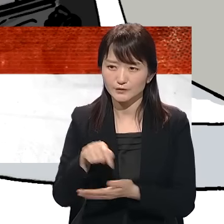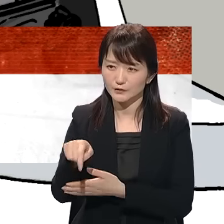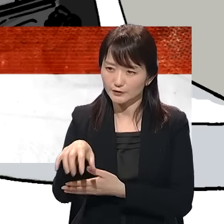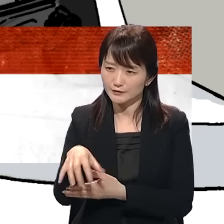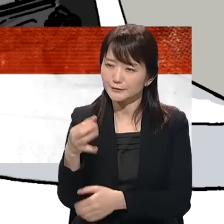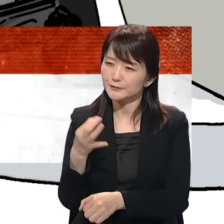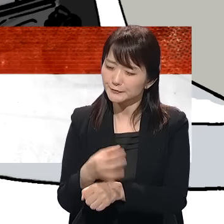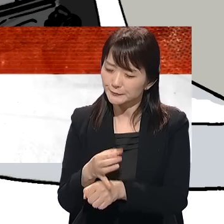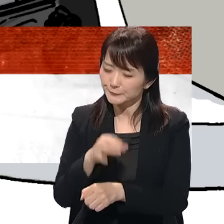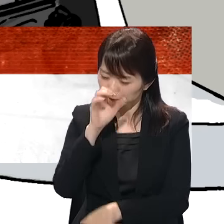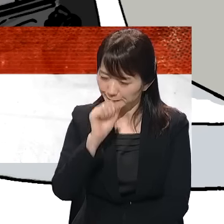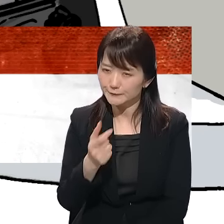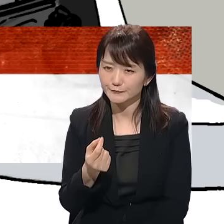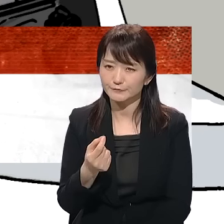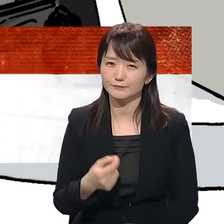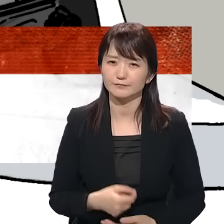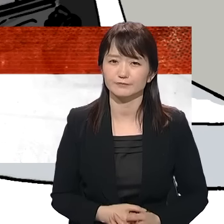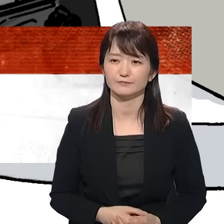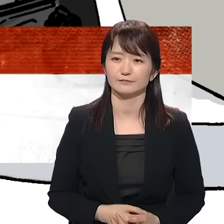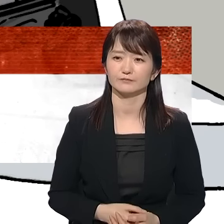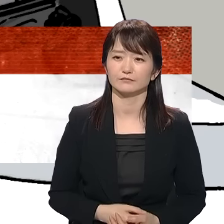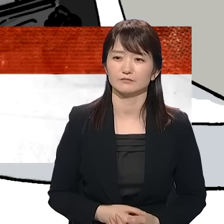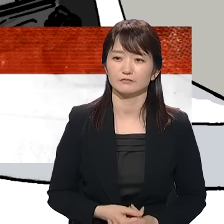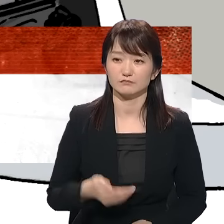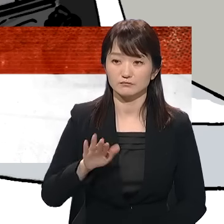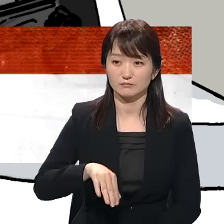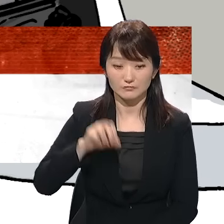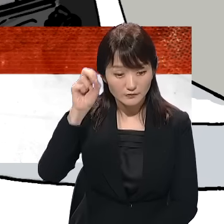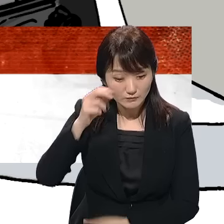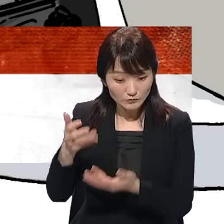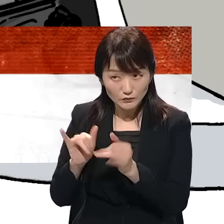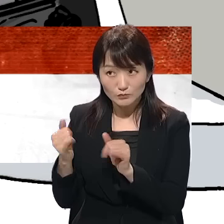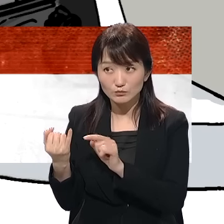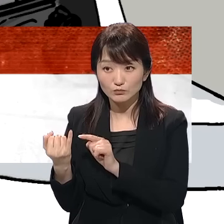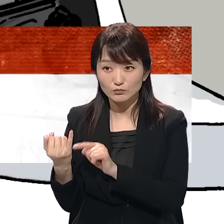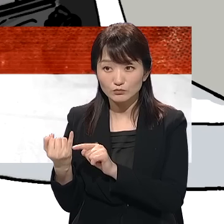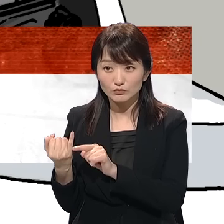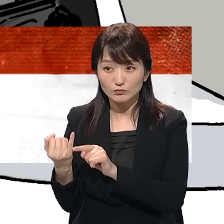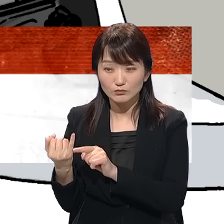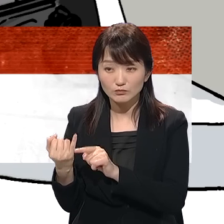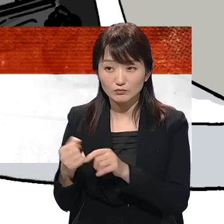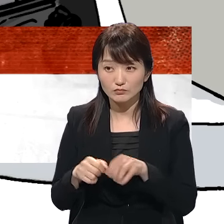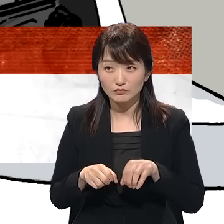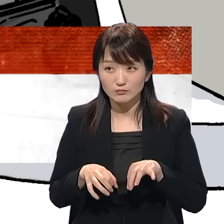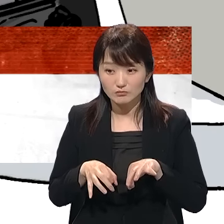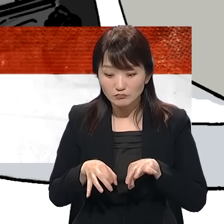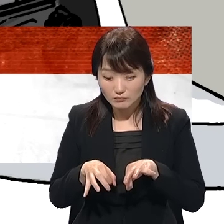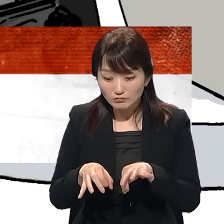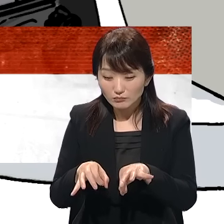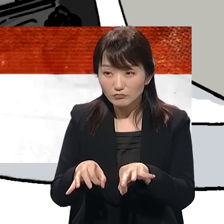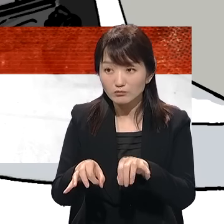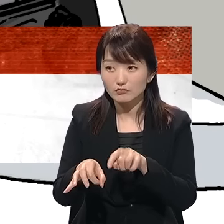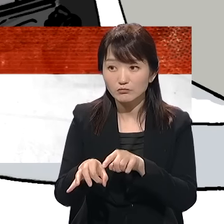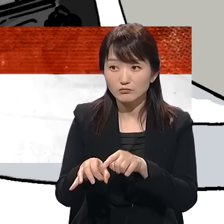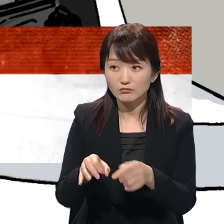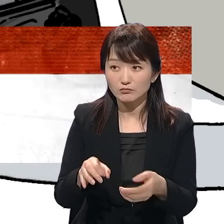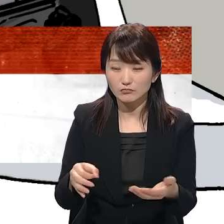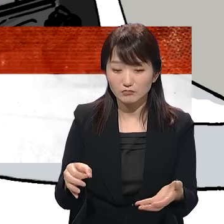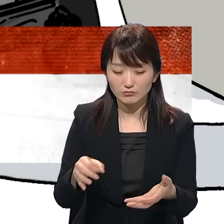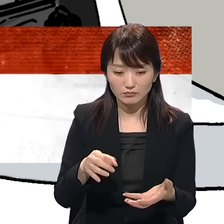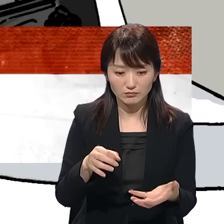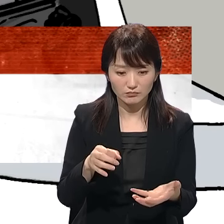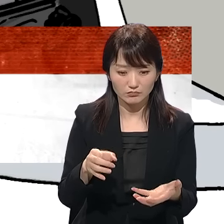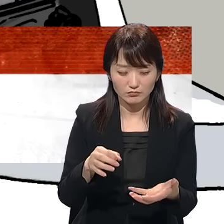겸사겸사 좋지 않겠느냐. 근데 갑자기 그 점원분이 캐리어를 갖고 오더니 물건을 왕창